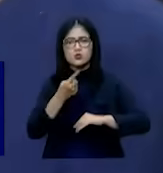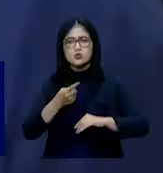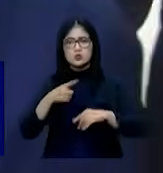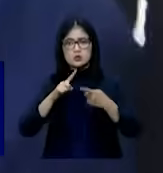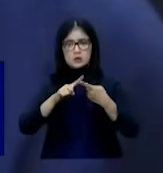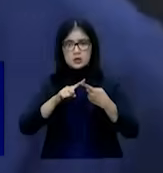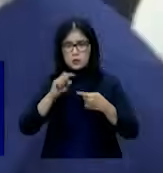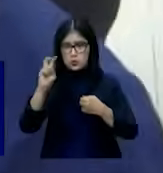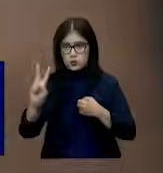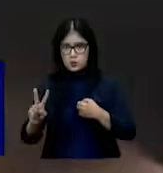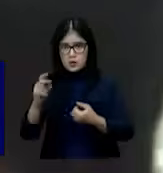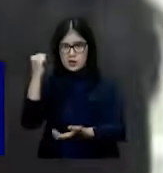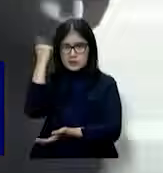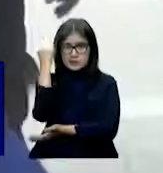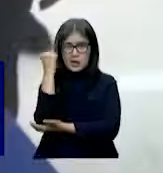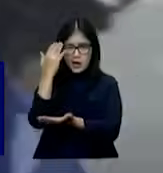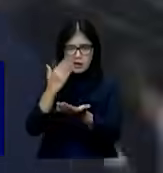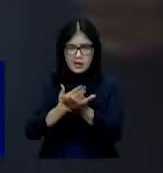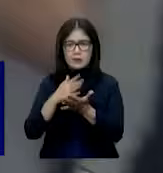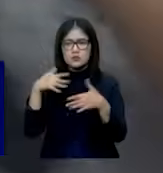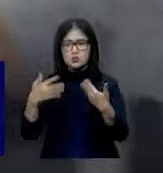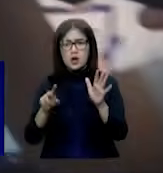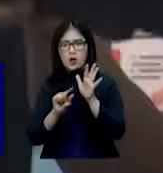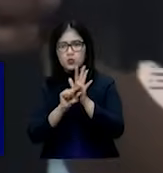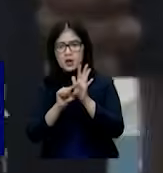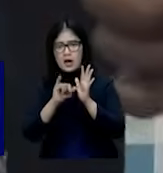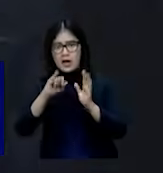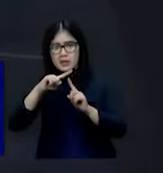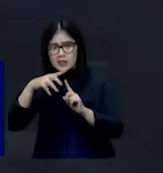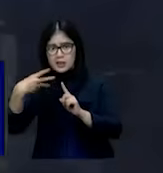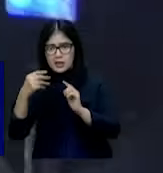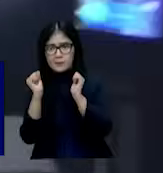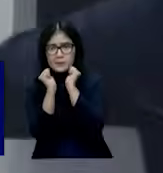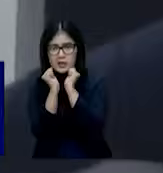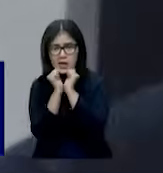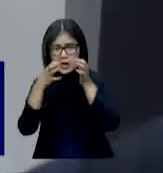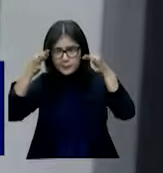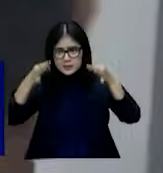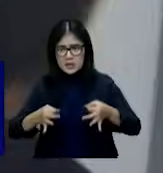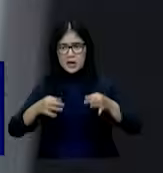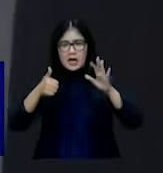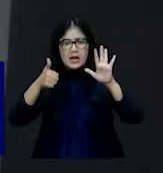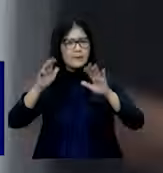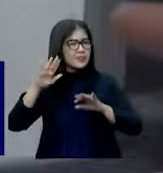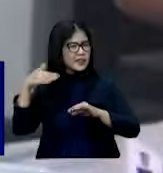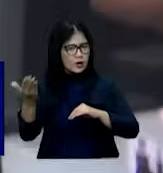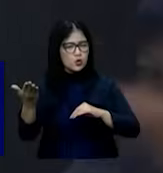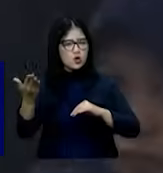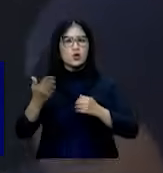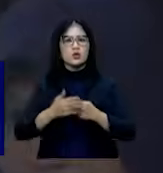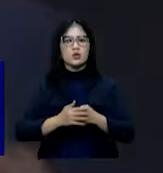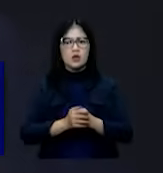ditetapkan sebagai tersangka dan dijerat dengan Undang-Undang ITE dan terancam pidana 6 tahun penjara. Polisi juga akan menjerat